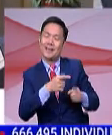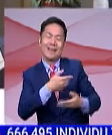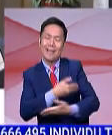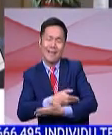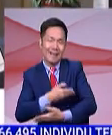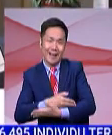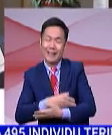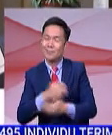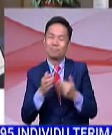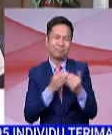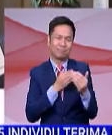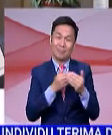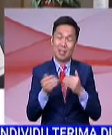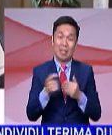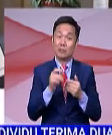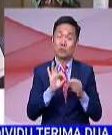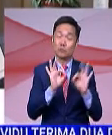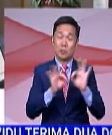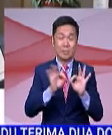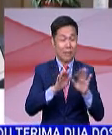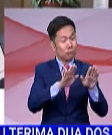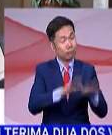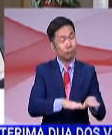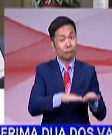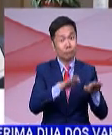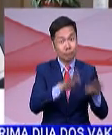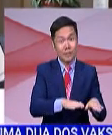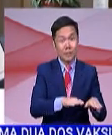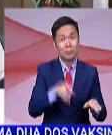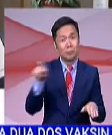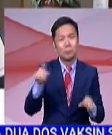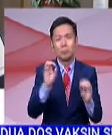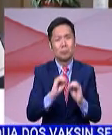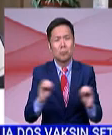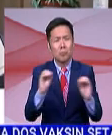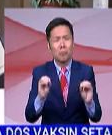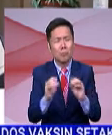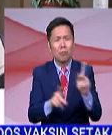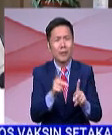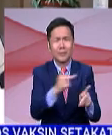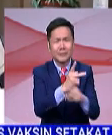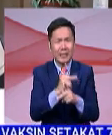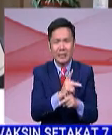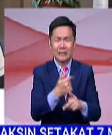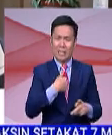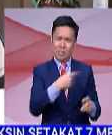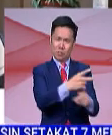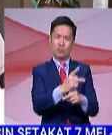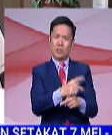lah, tambah pula musim ni kalau saya tinggal dia kat sini maknanya dia tak ada orang jaga dia. Sebab saya memang fully jaga